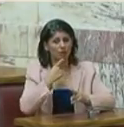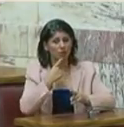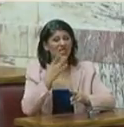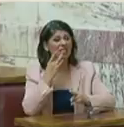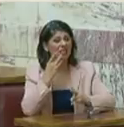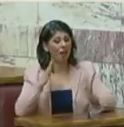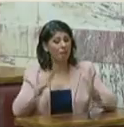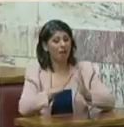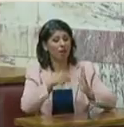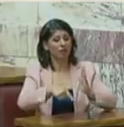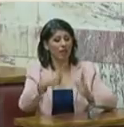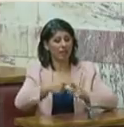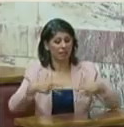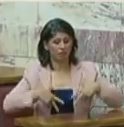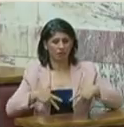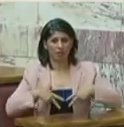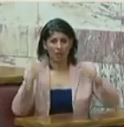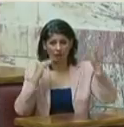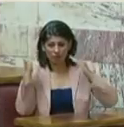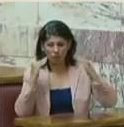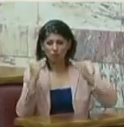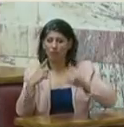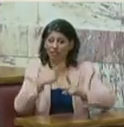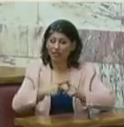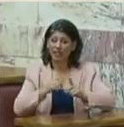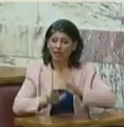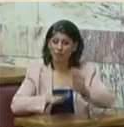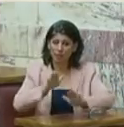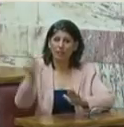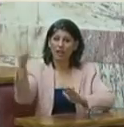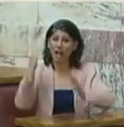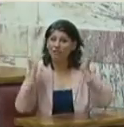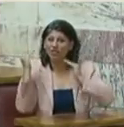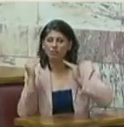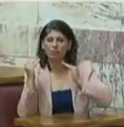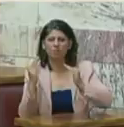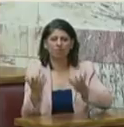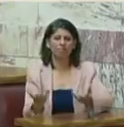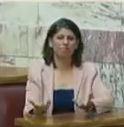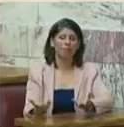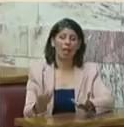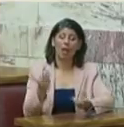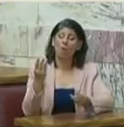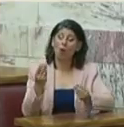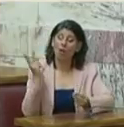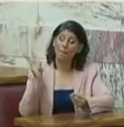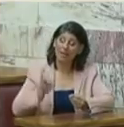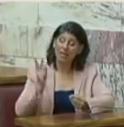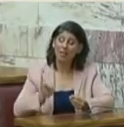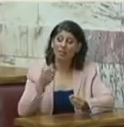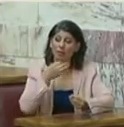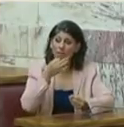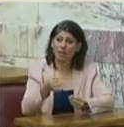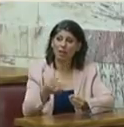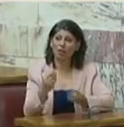ελληνική κυβέρνηση και να αμφισβητήσουν τα θετικά βήματα στην οικονομία. Την κινδυνολογία σας για το τραπεζικό σύστημα,